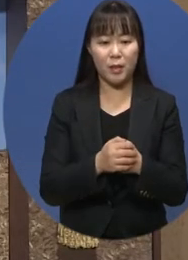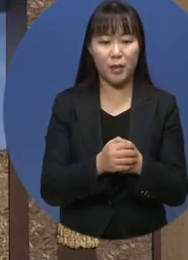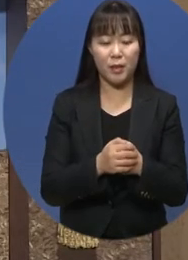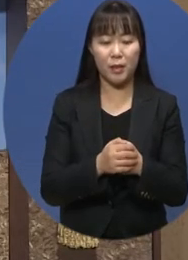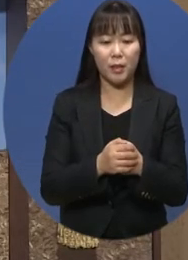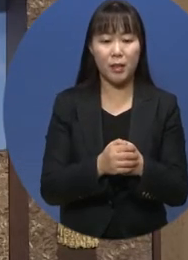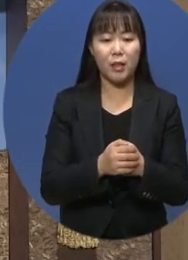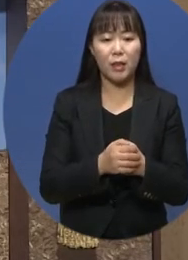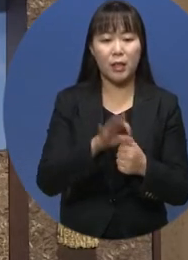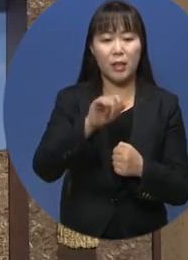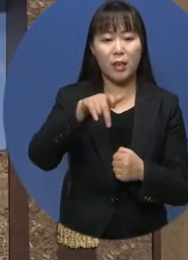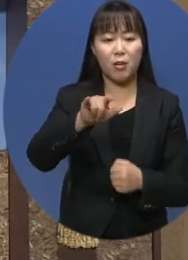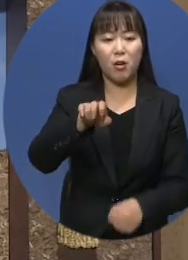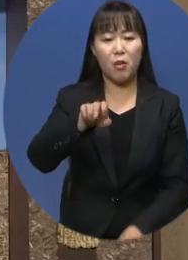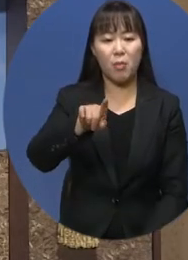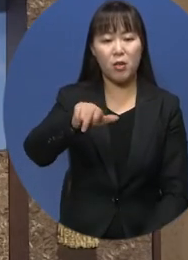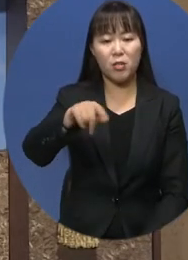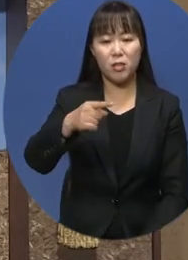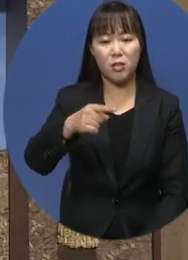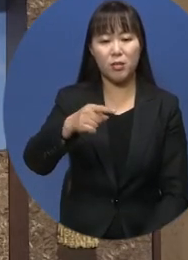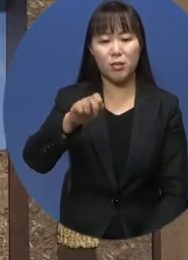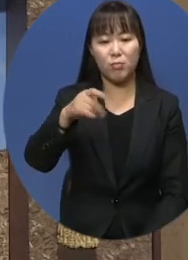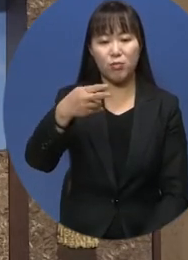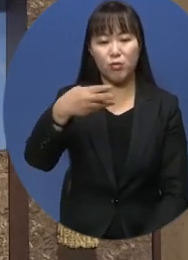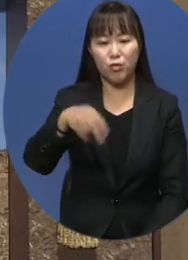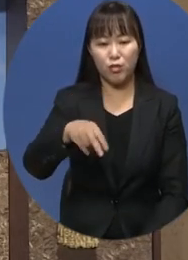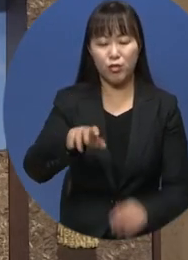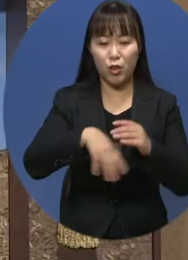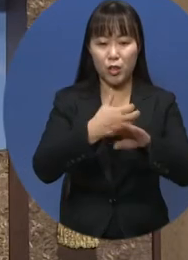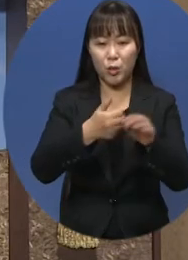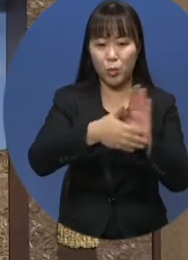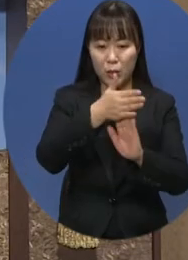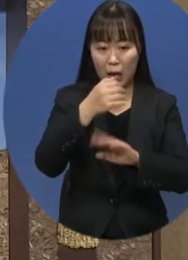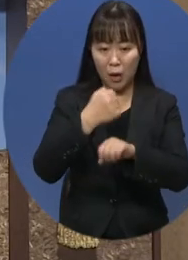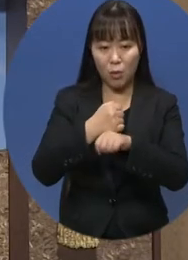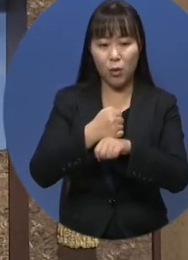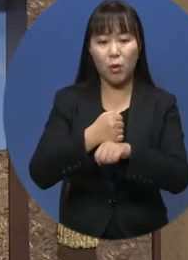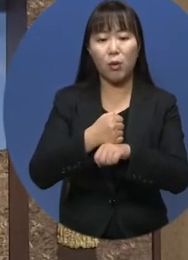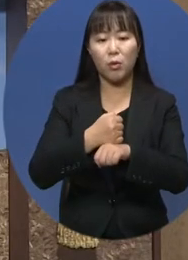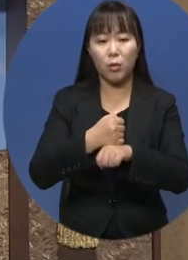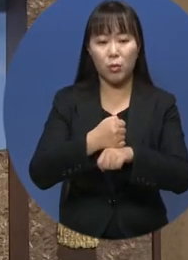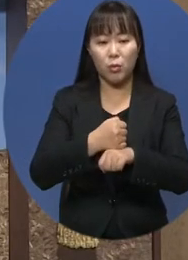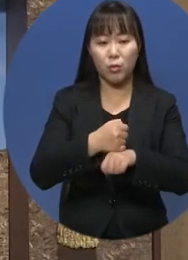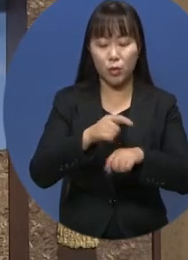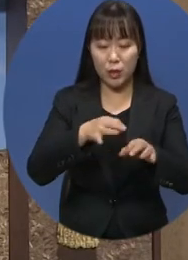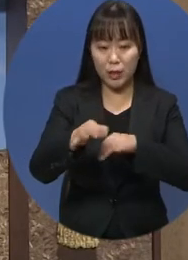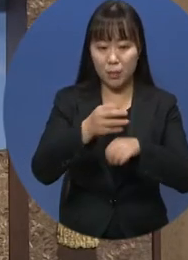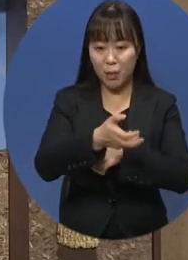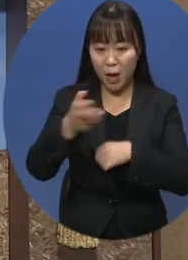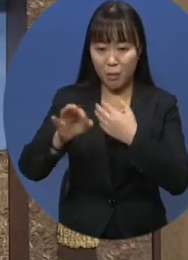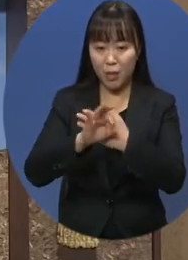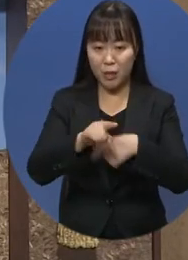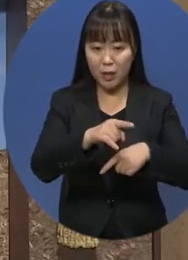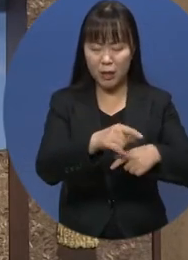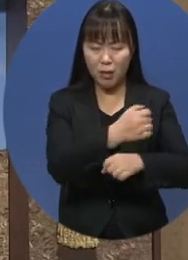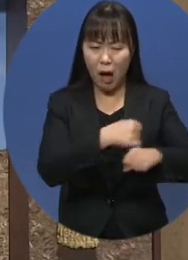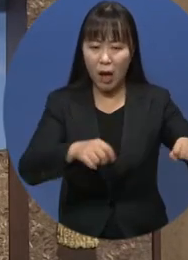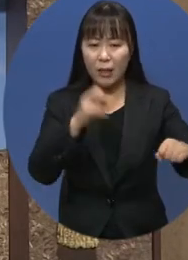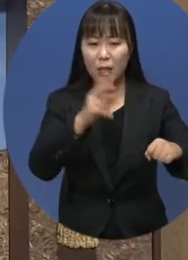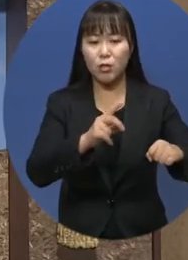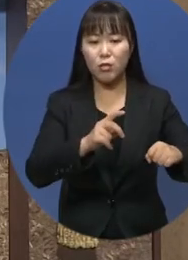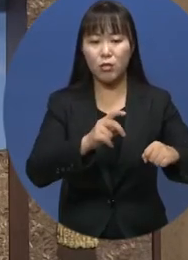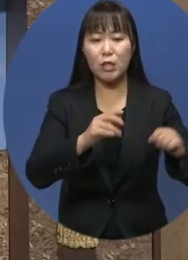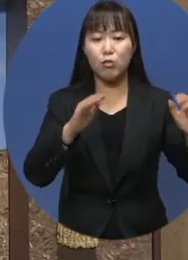a 커머스 물류 혁신 도시 를 제대로 만들고 농산물 도매시장은 이전하면 그 넓은 농수산물 도매시장을 다시